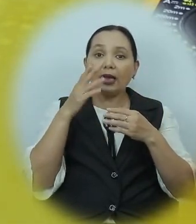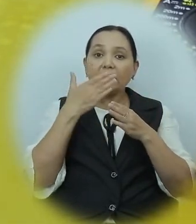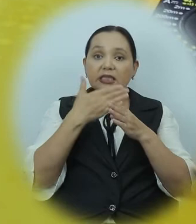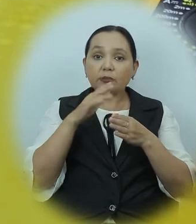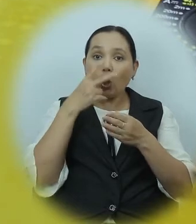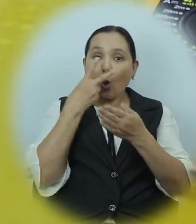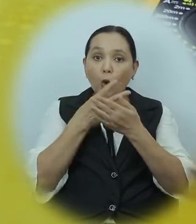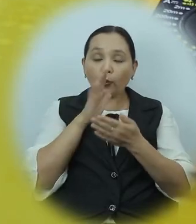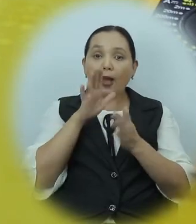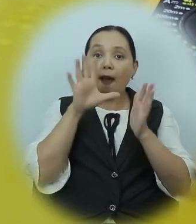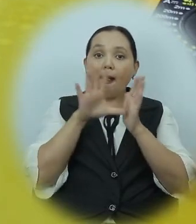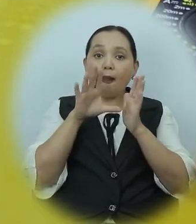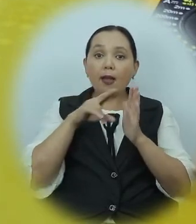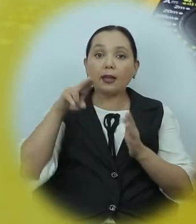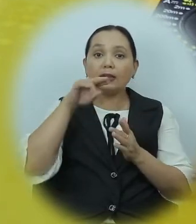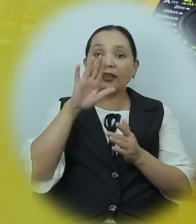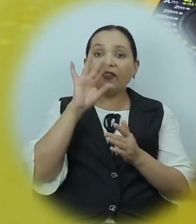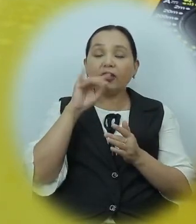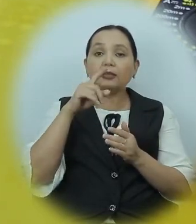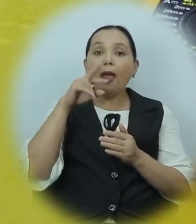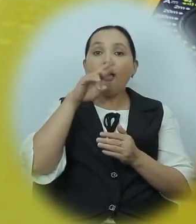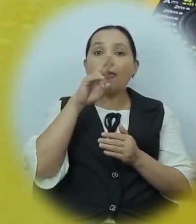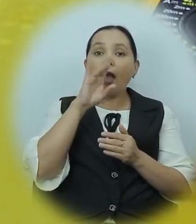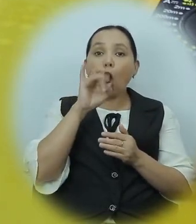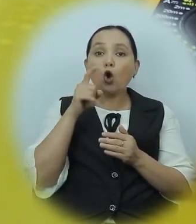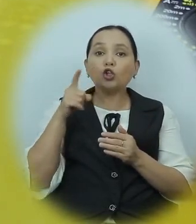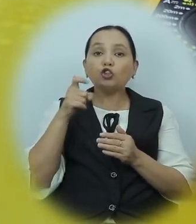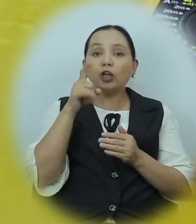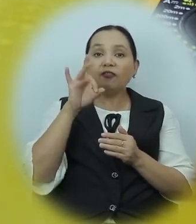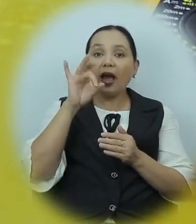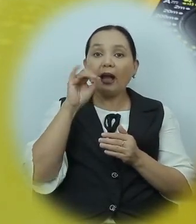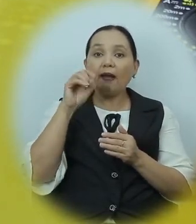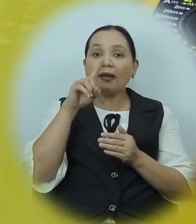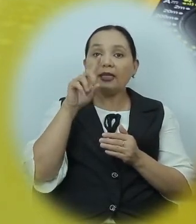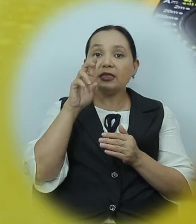turibmizki, elektr dvigatelning yakir o'qidagi chervyak rezba,